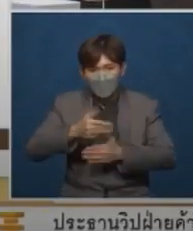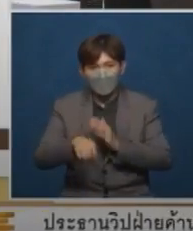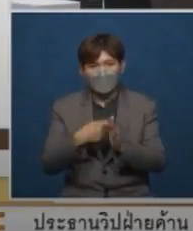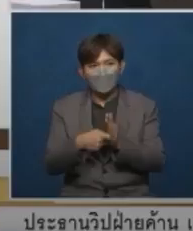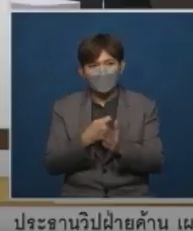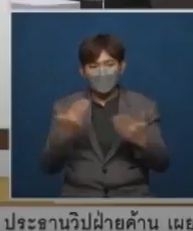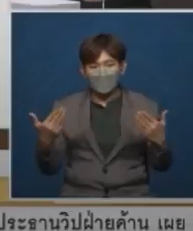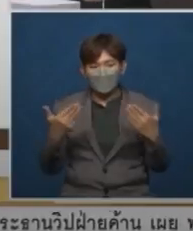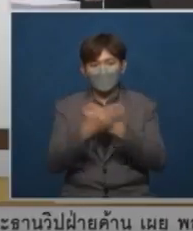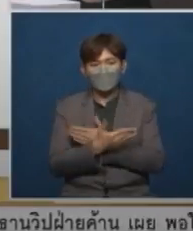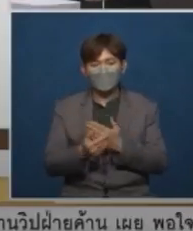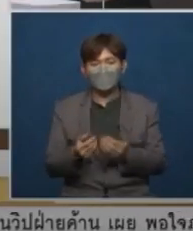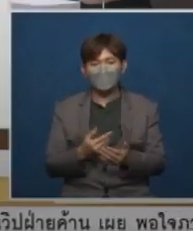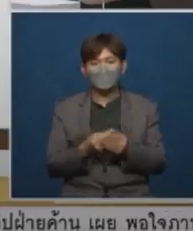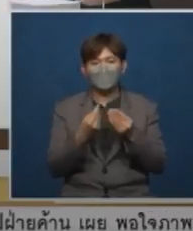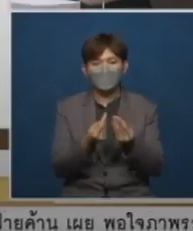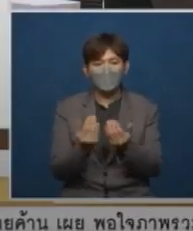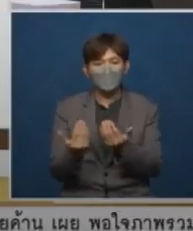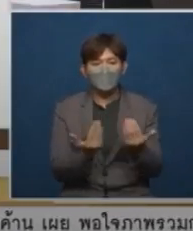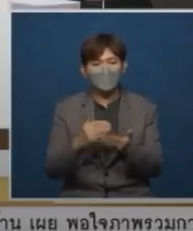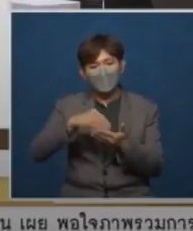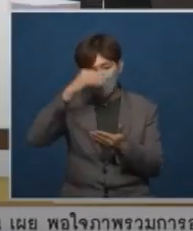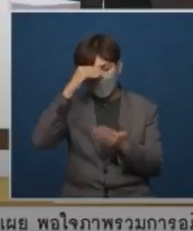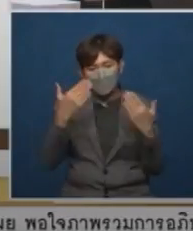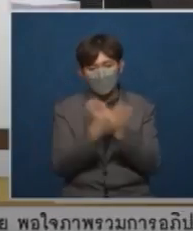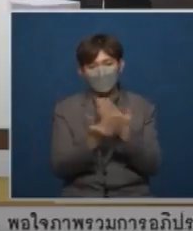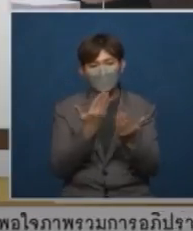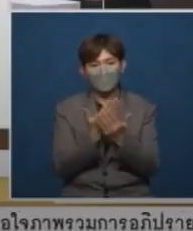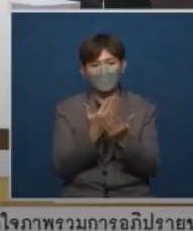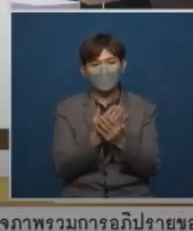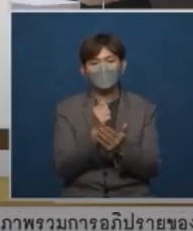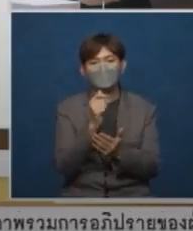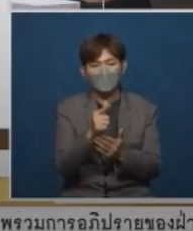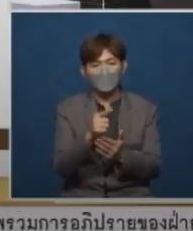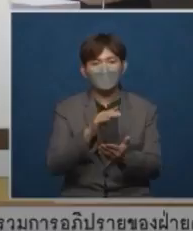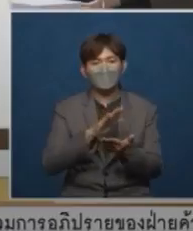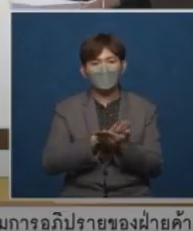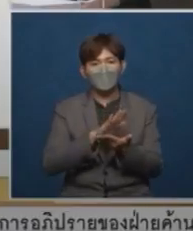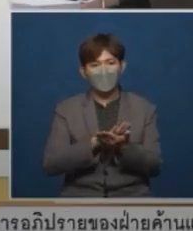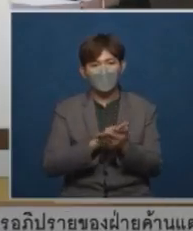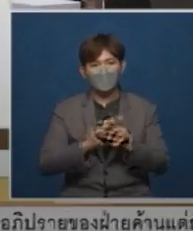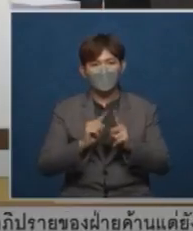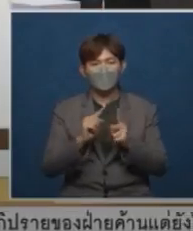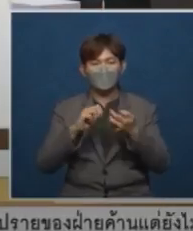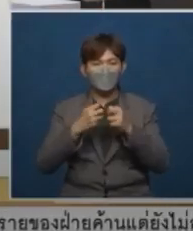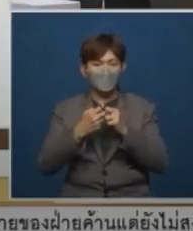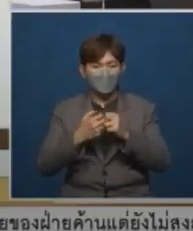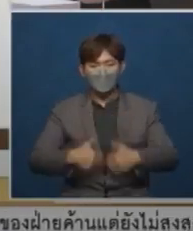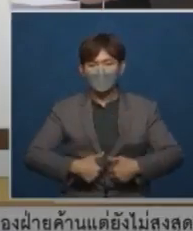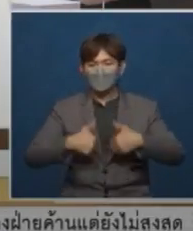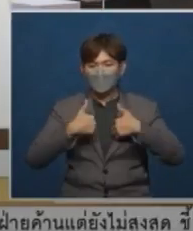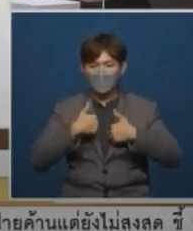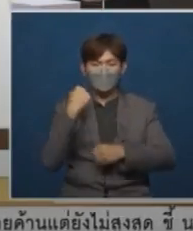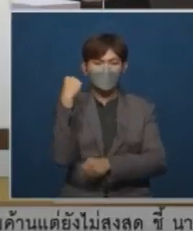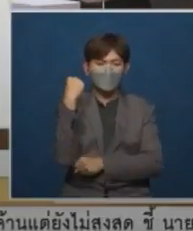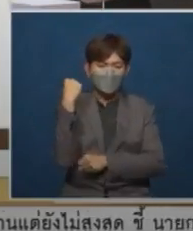ทอมเพื่อสร้างอนาคตให้ลูกหลานนี่คือชีวิตของเกษตรกรในชนบทที่ยากจนและมีทางเลือกไม่ม